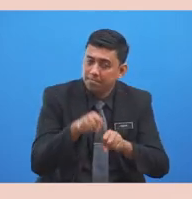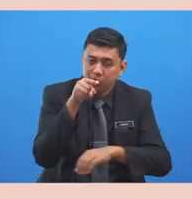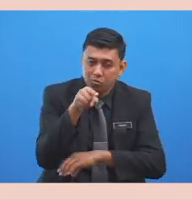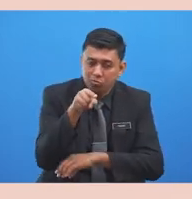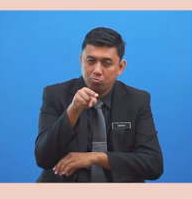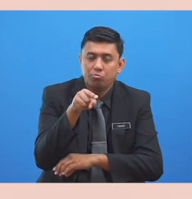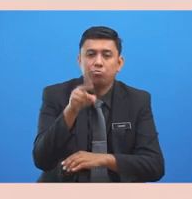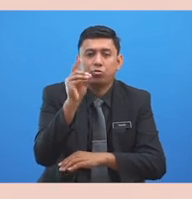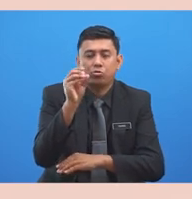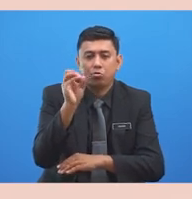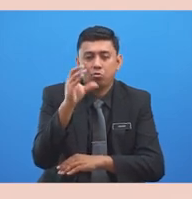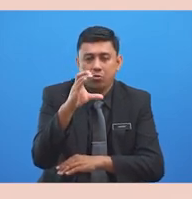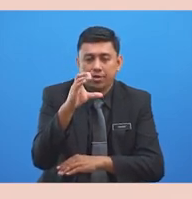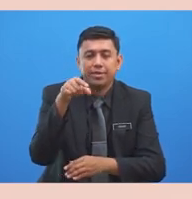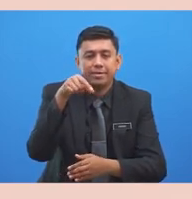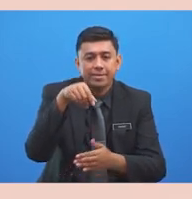system.in.